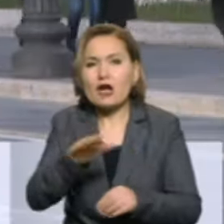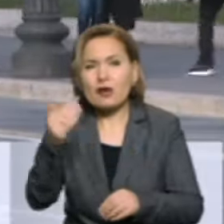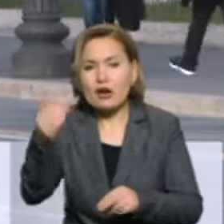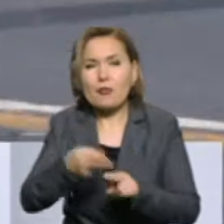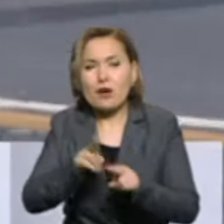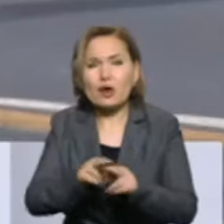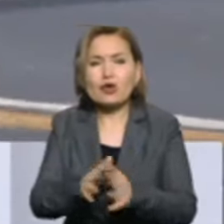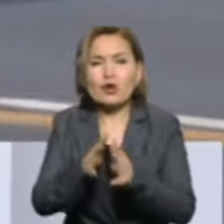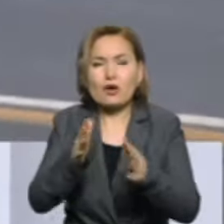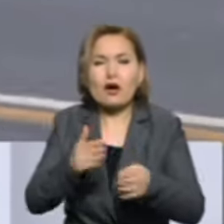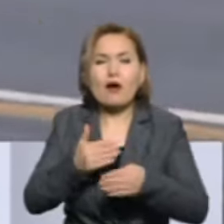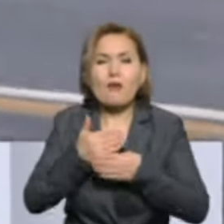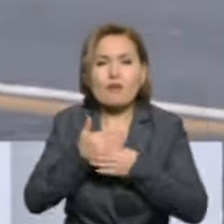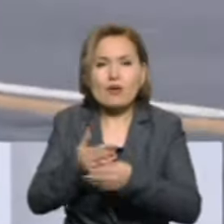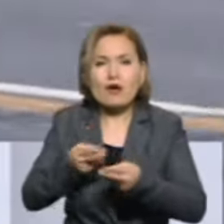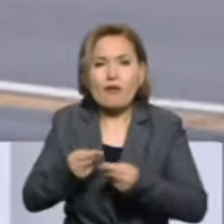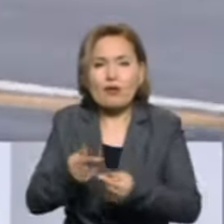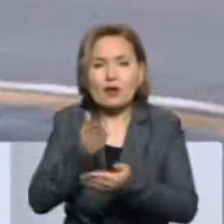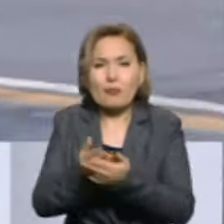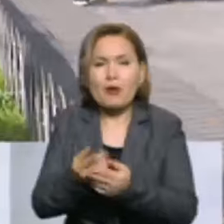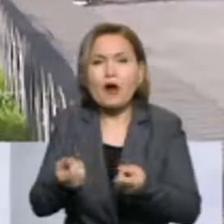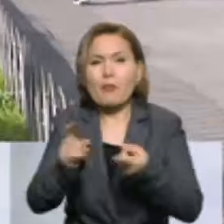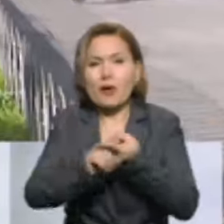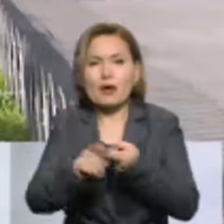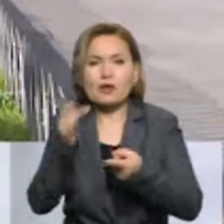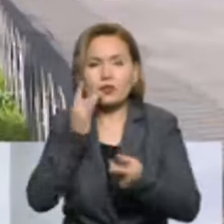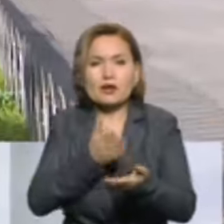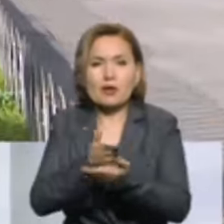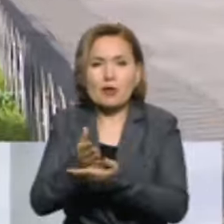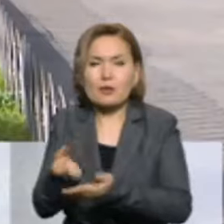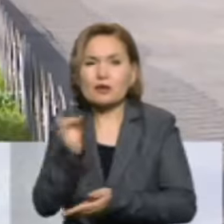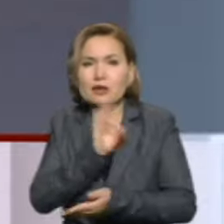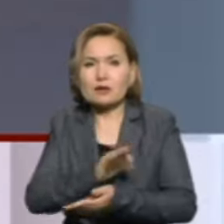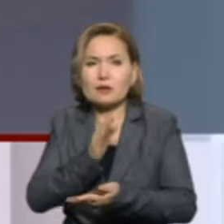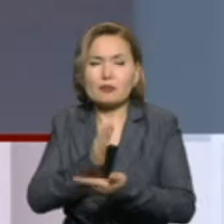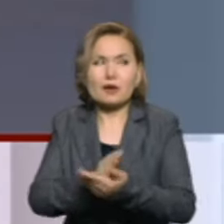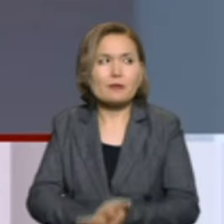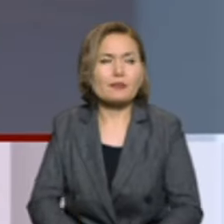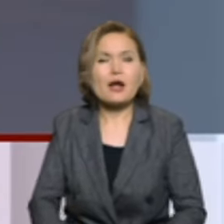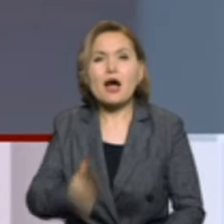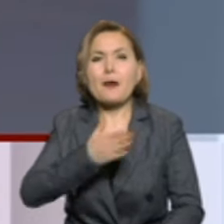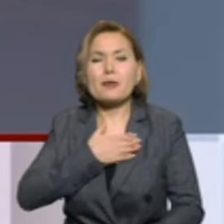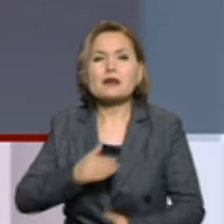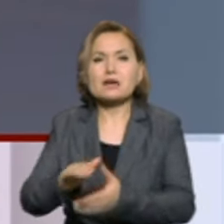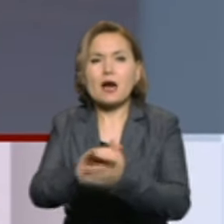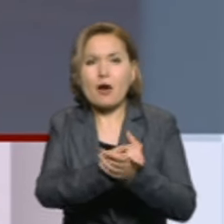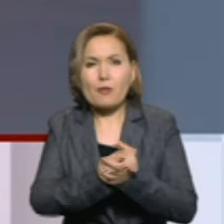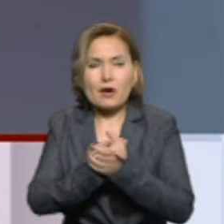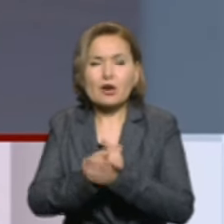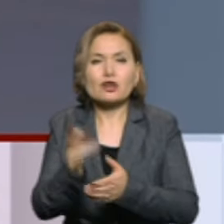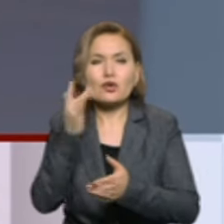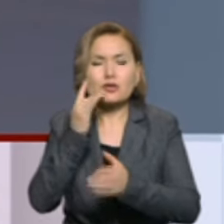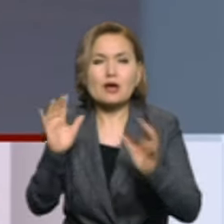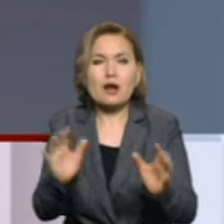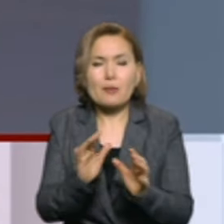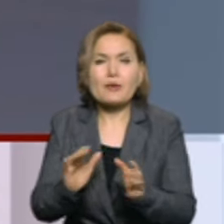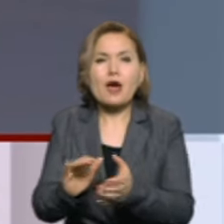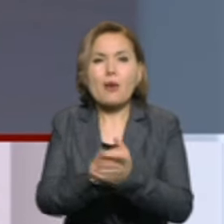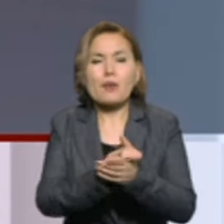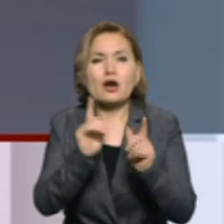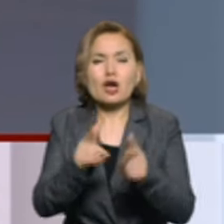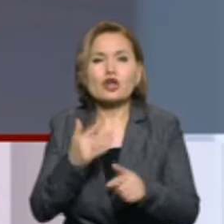жаһанға ықпалы зор. Сондықтан байланыс орнату қай жағынан да тиімді болмақ. Біз бірлігіміз әр алуандықта қағидатына негізделген бейбітшілік